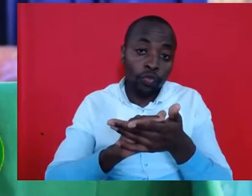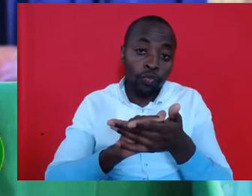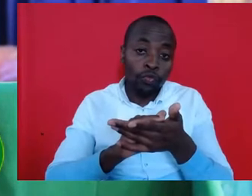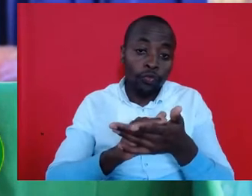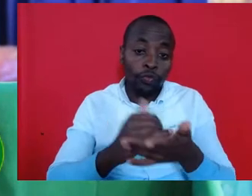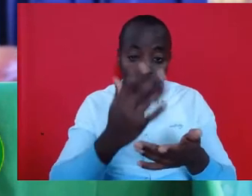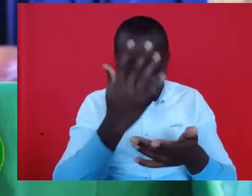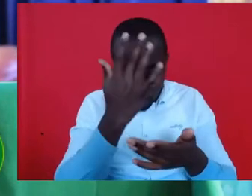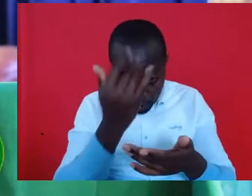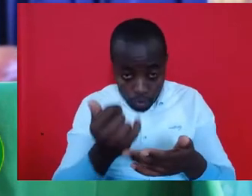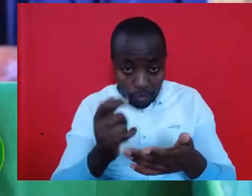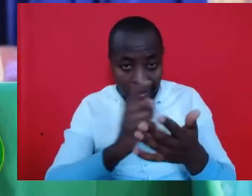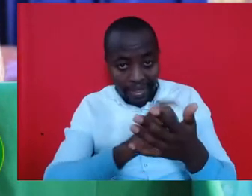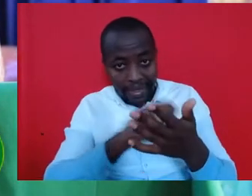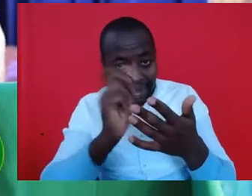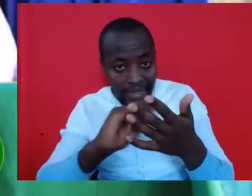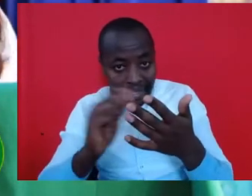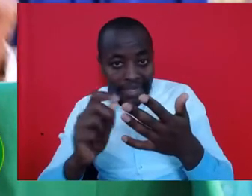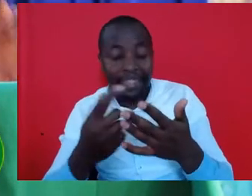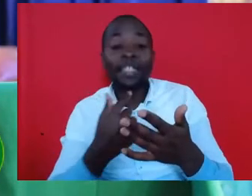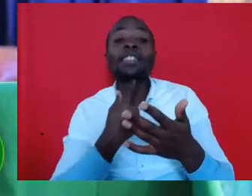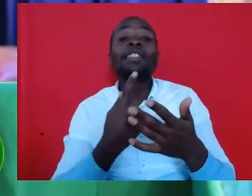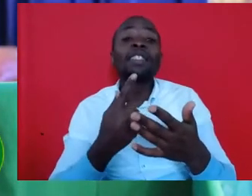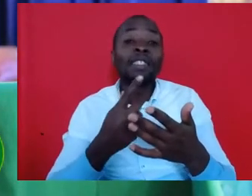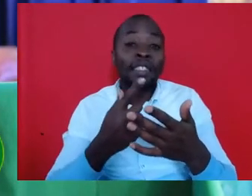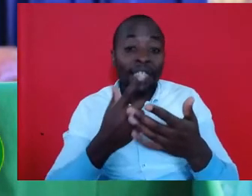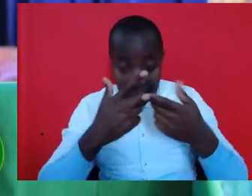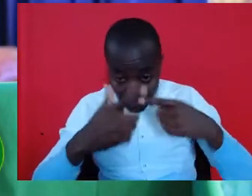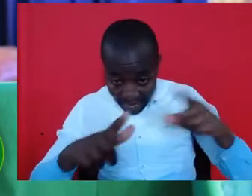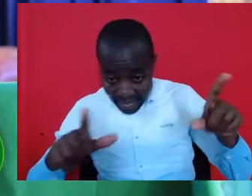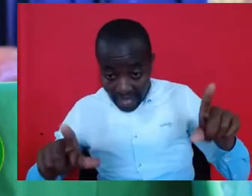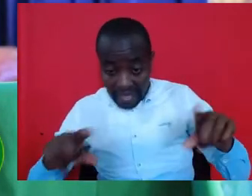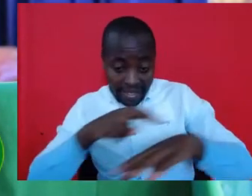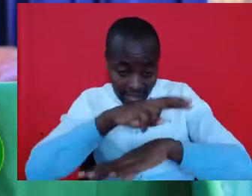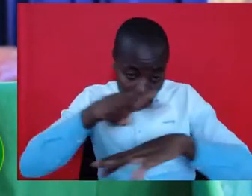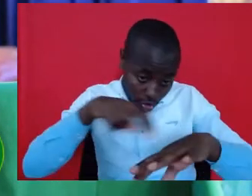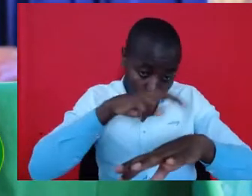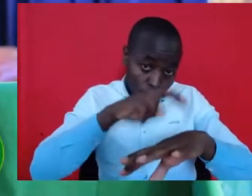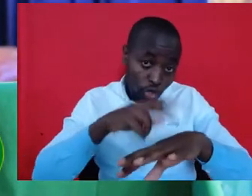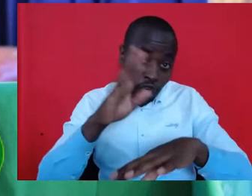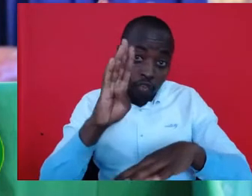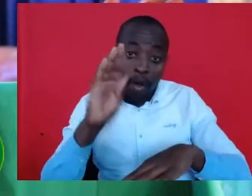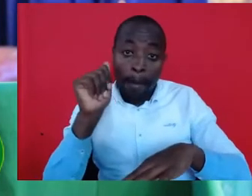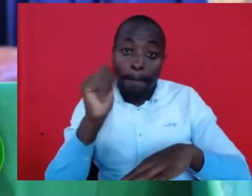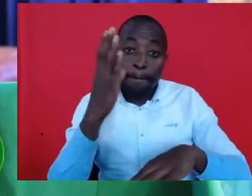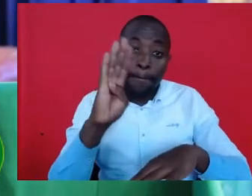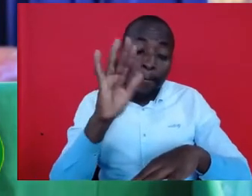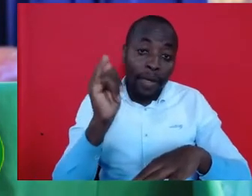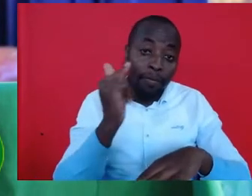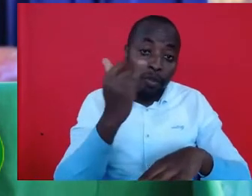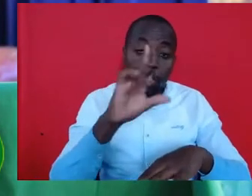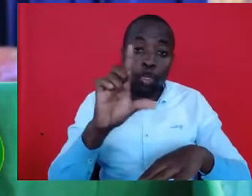mwandishi aimba na kusema, katika nchi ya Babiloni tulipata mateso, by the livers of Babylon.